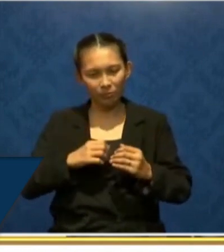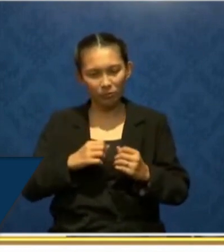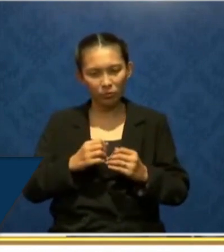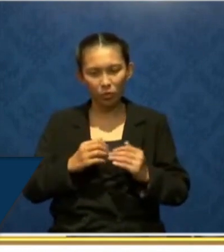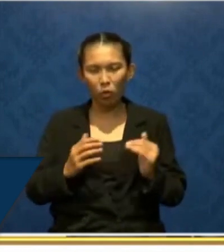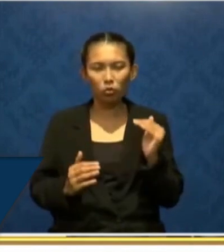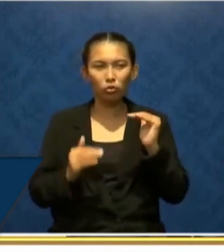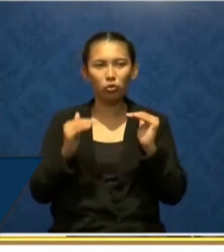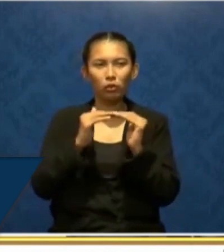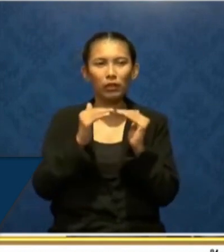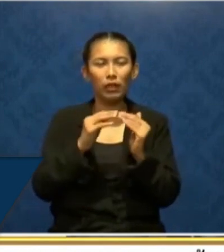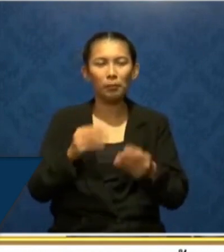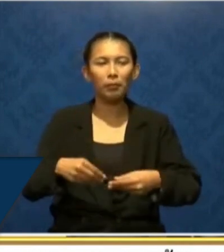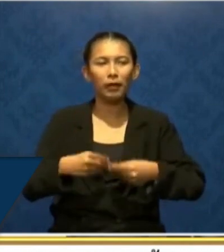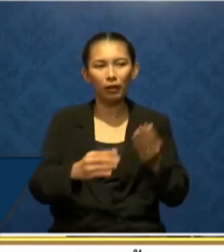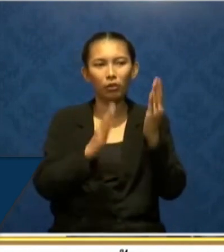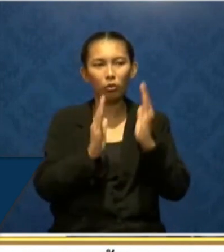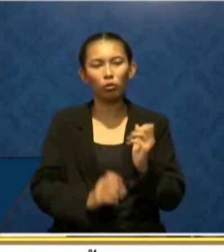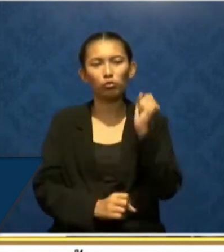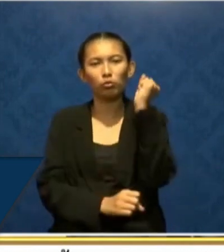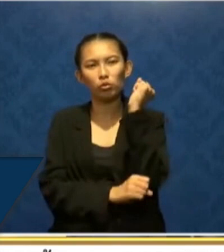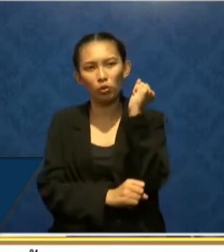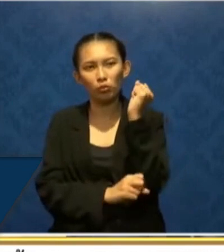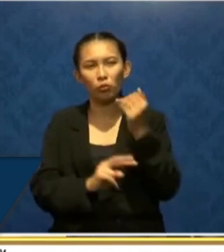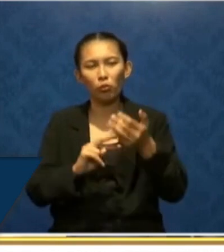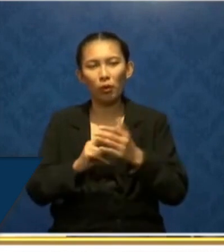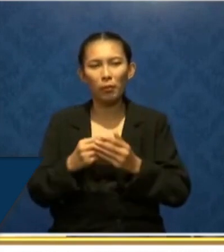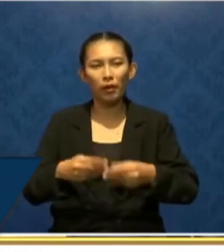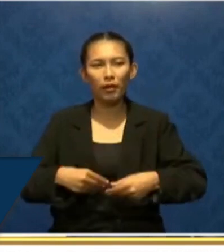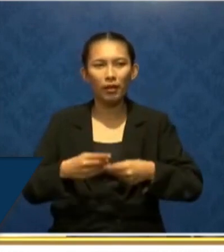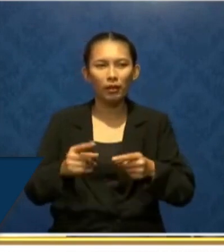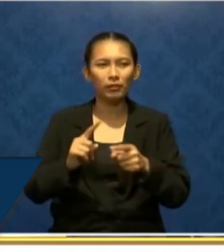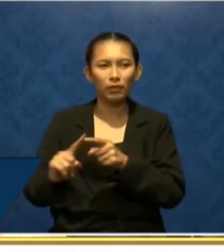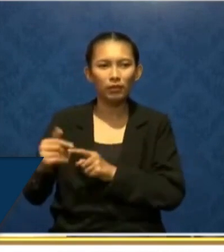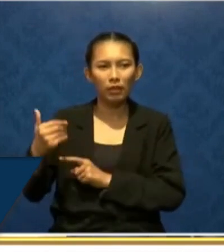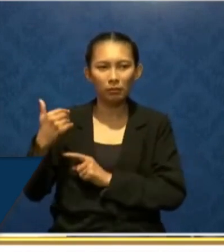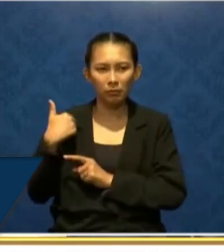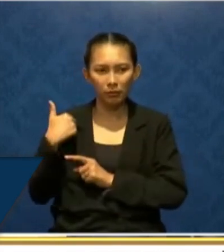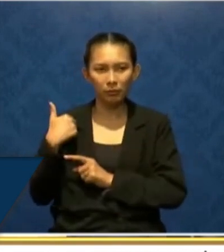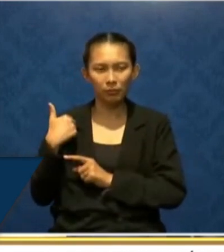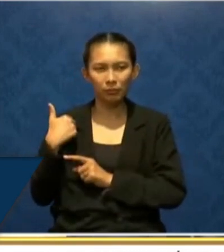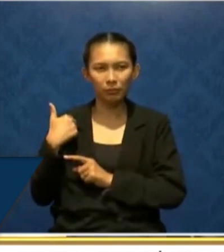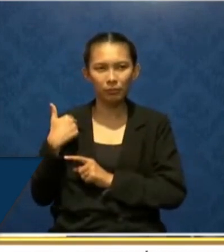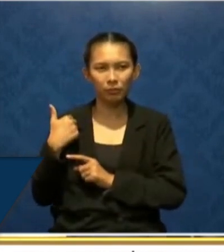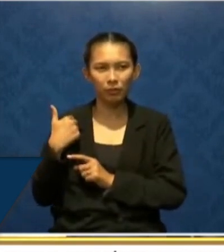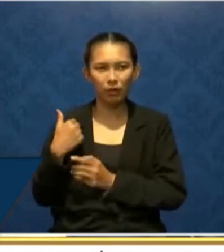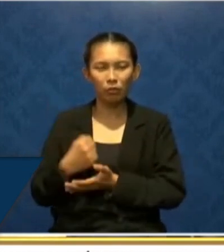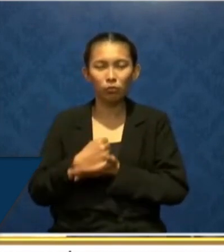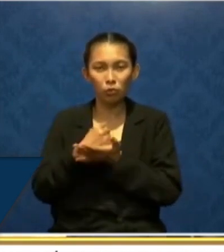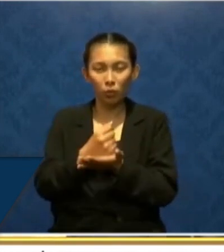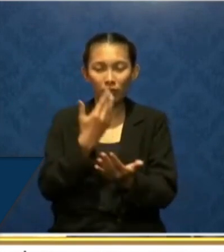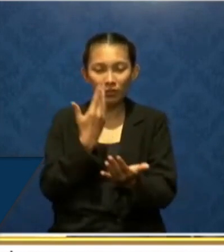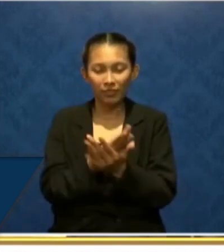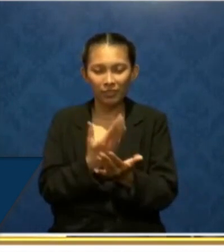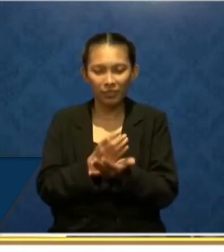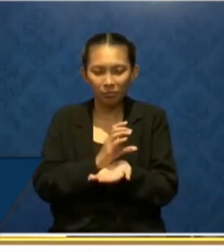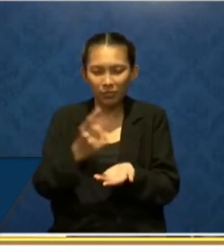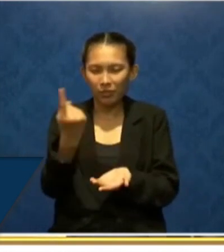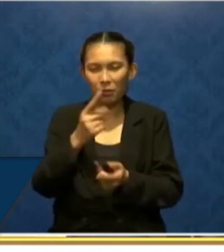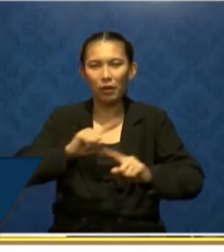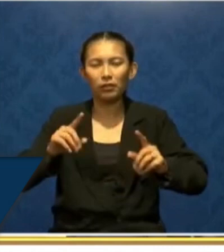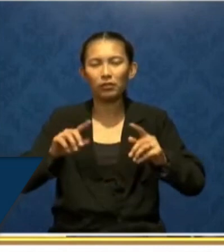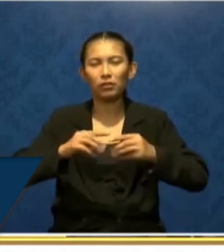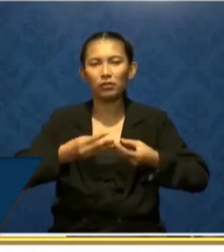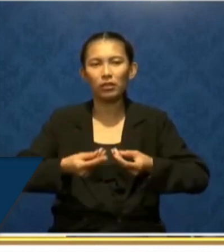ความมั่งคั่งให้เขาสามารถที่จะยืนได้ด้วยขาของเขาไม่เพียงเฉพาะเรื่องของการช่วยเหลือเรื่องของเงินทองนะครับการกระจายที่ดินนี่